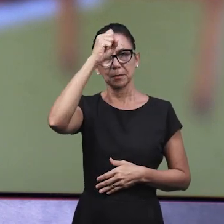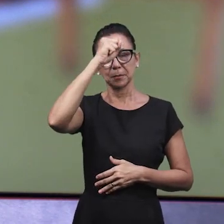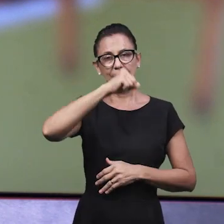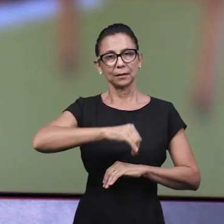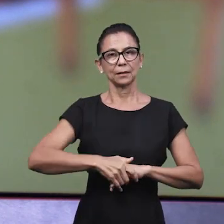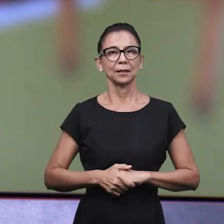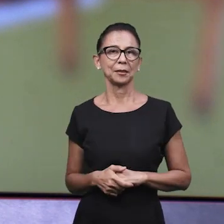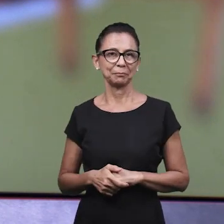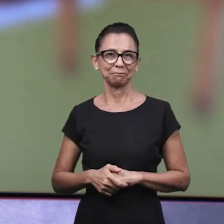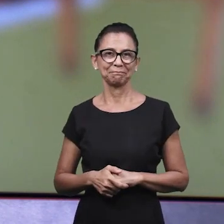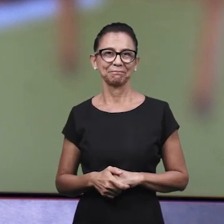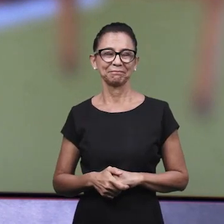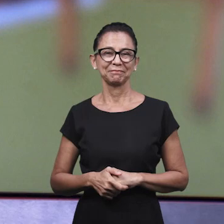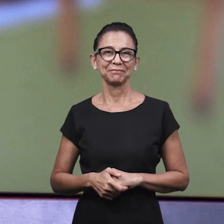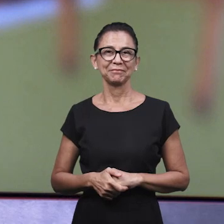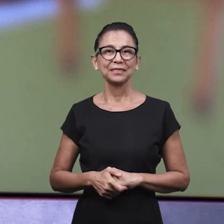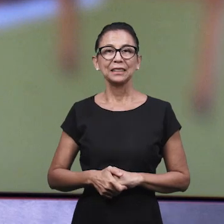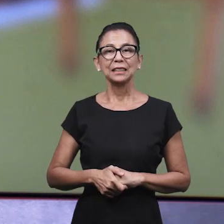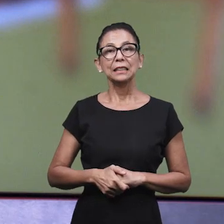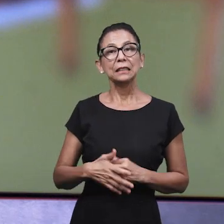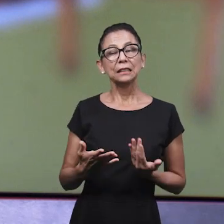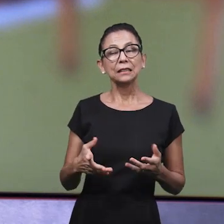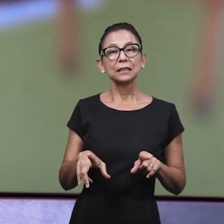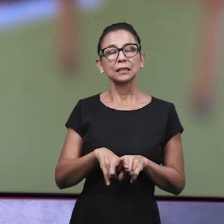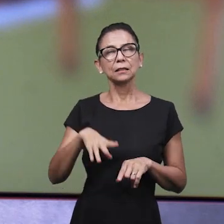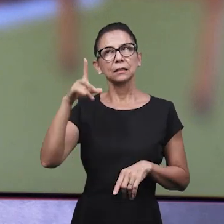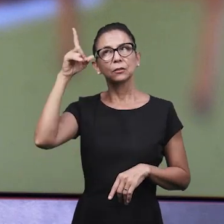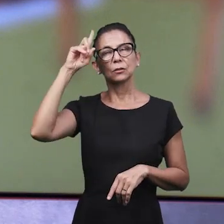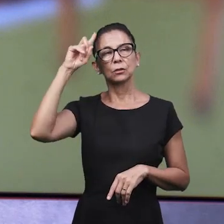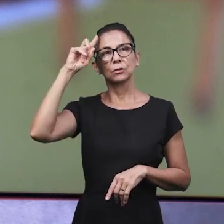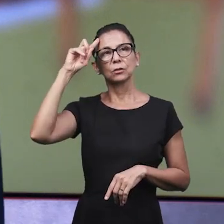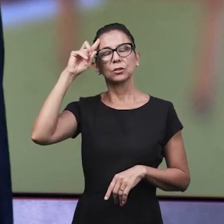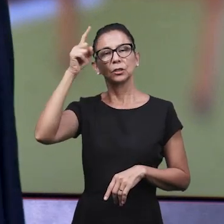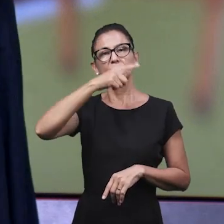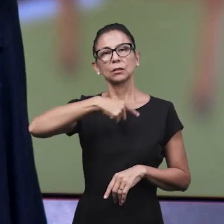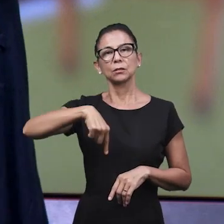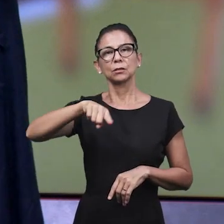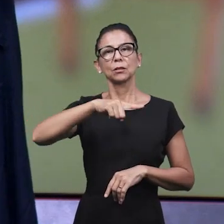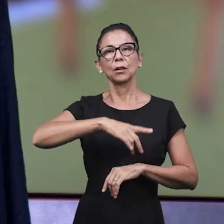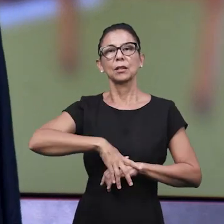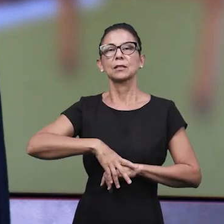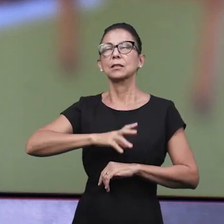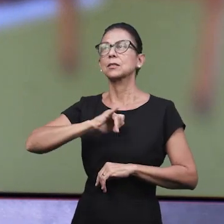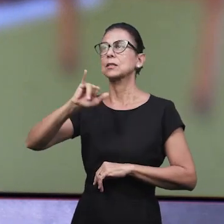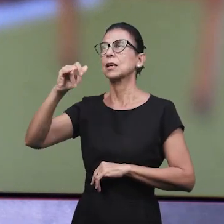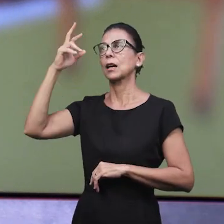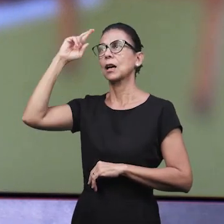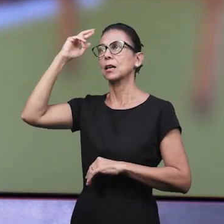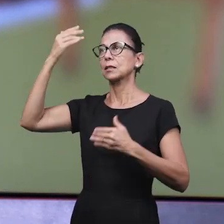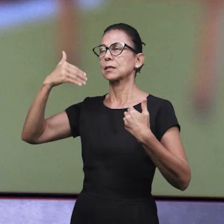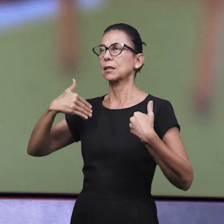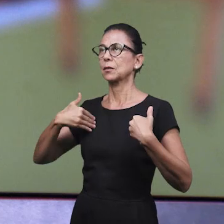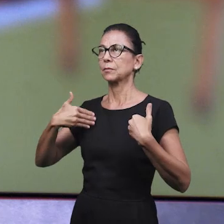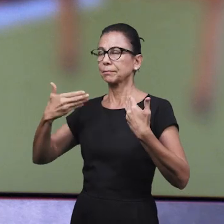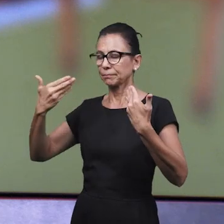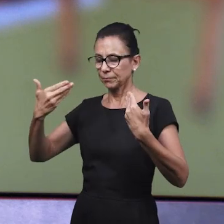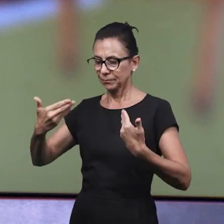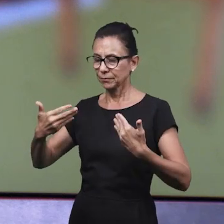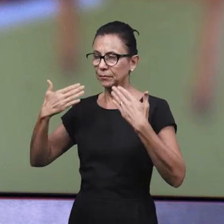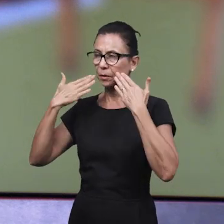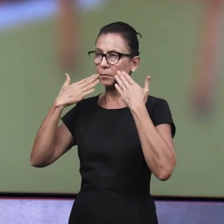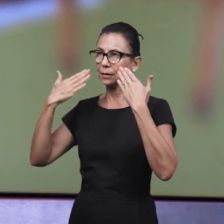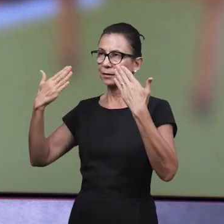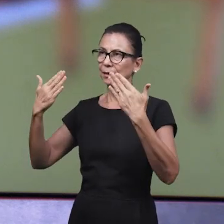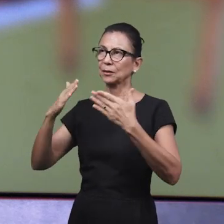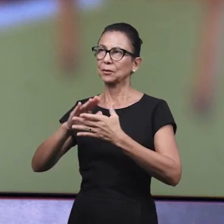vie et que tous les jours, chacun de nous puissions dire ensemble comme ça,